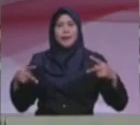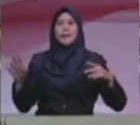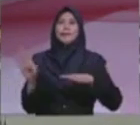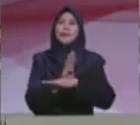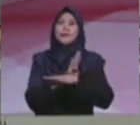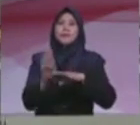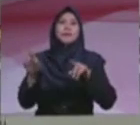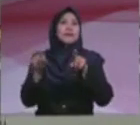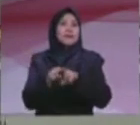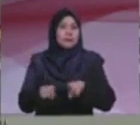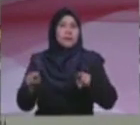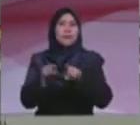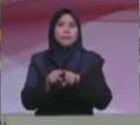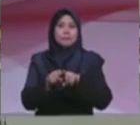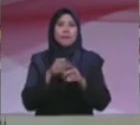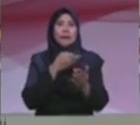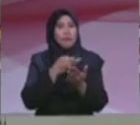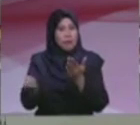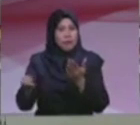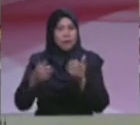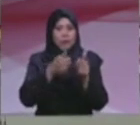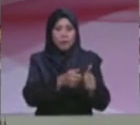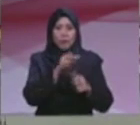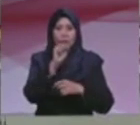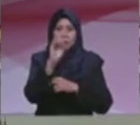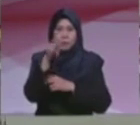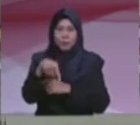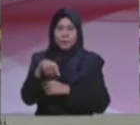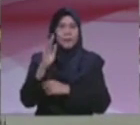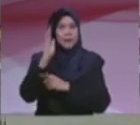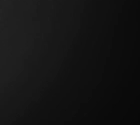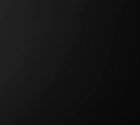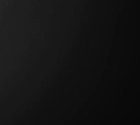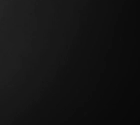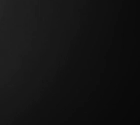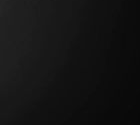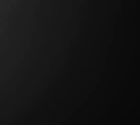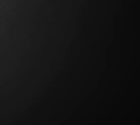yang gagal untuk mematuhi SOP juga akan dikenakan tindakan.